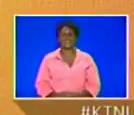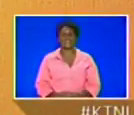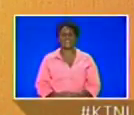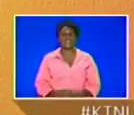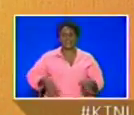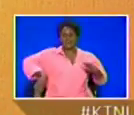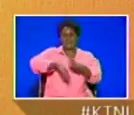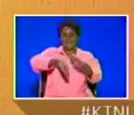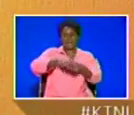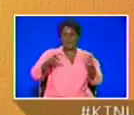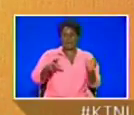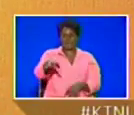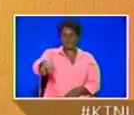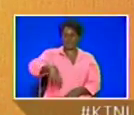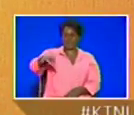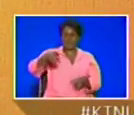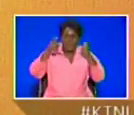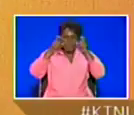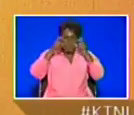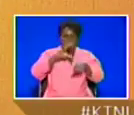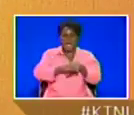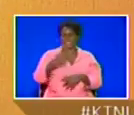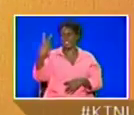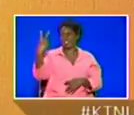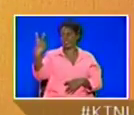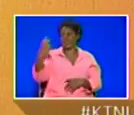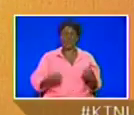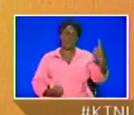Timu ya Nakumat ilipata ushindi wa mabao 2-1 dhidi ya